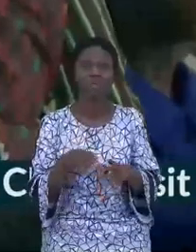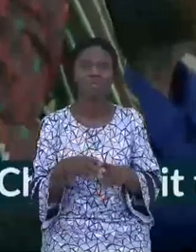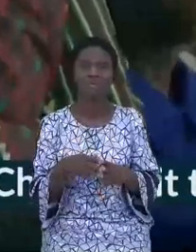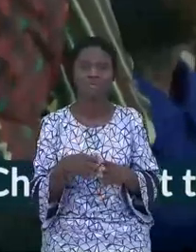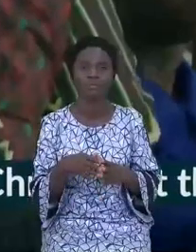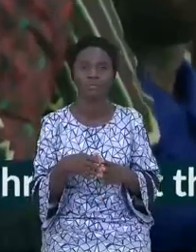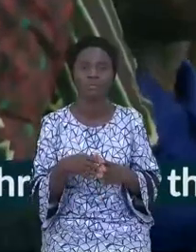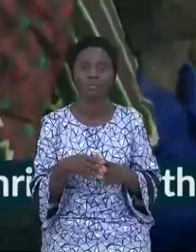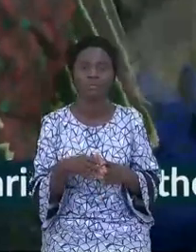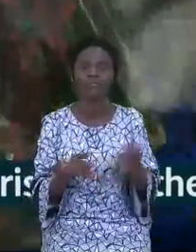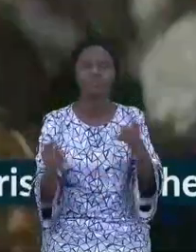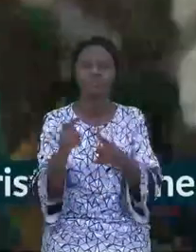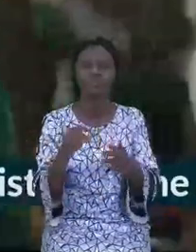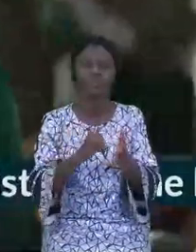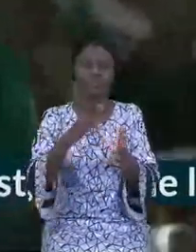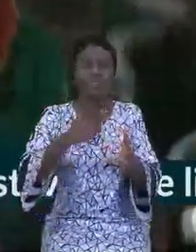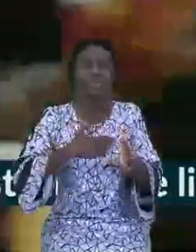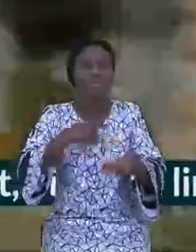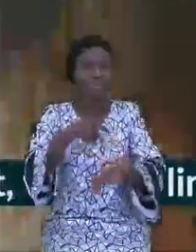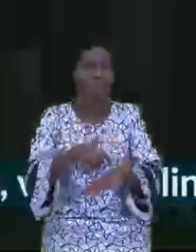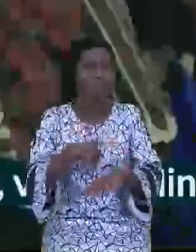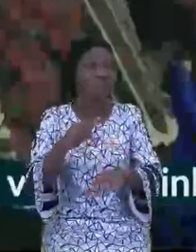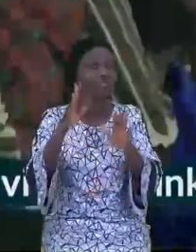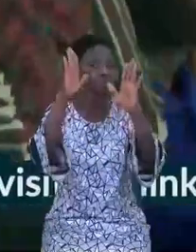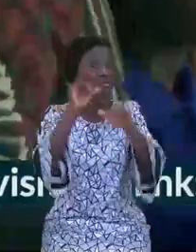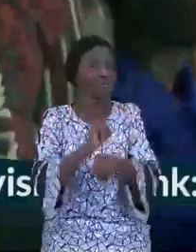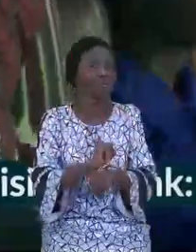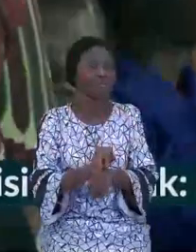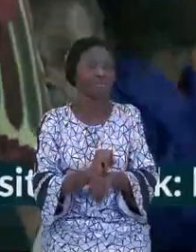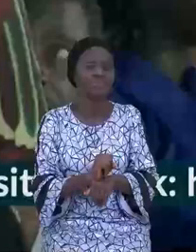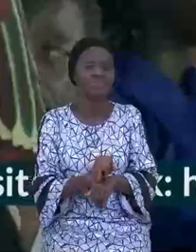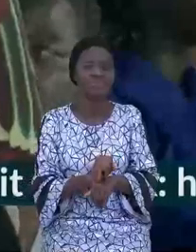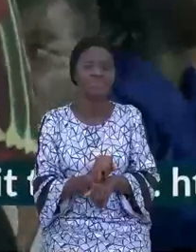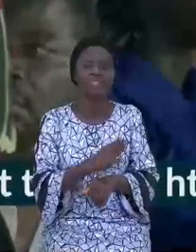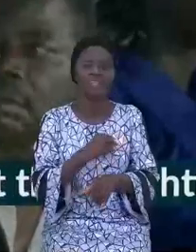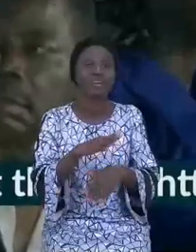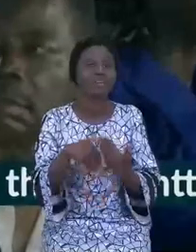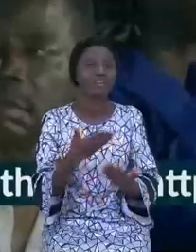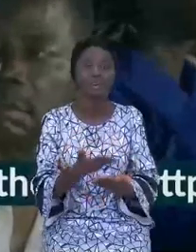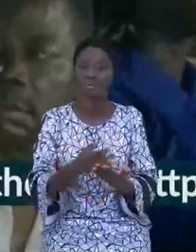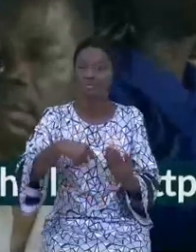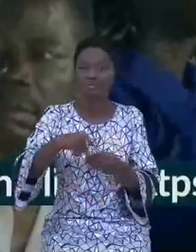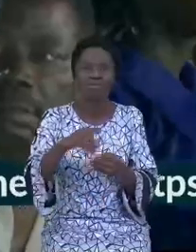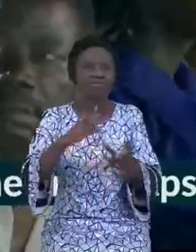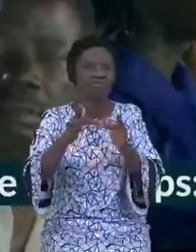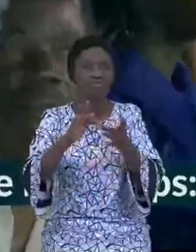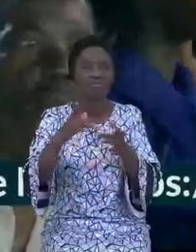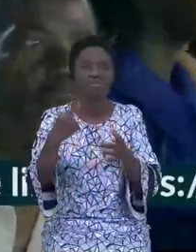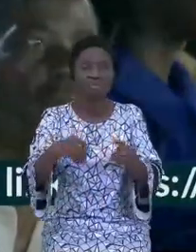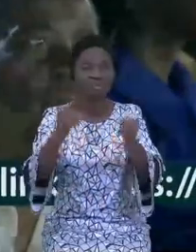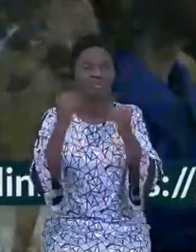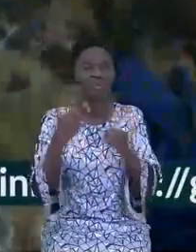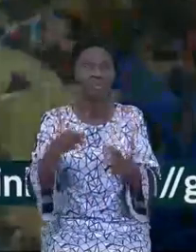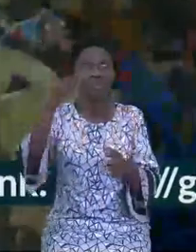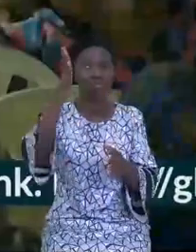C'est ma soirée également. Et c'est ta soirée. Et partout dans le monde, la puissance de Dieu